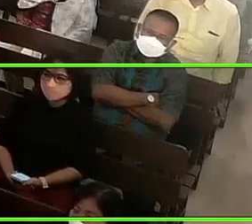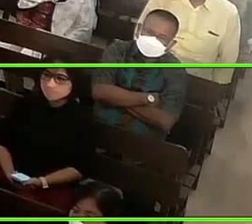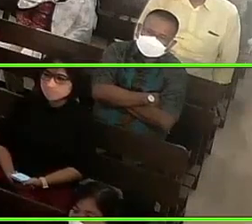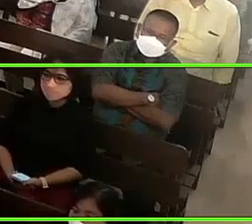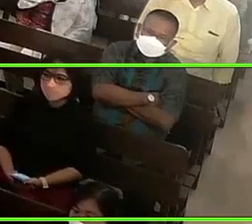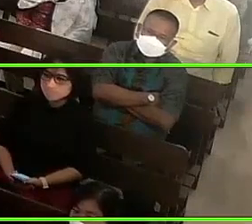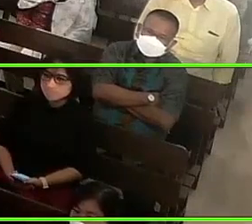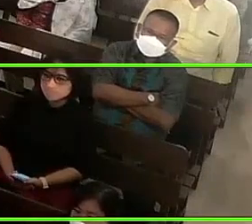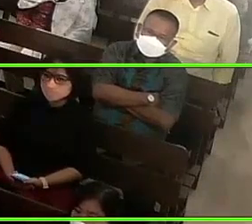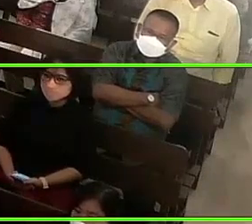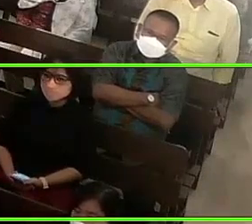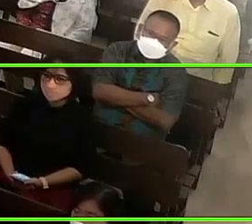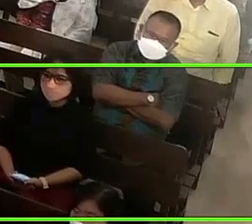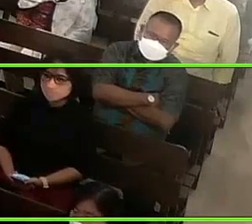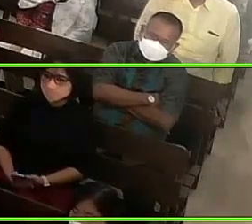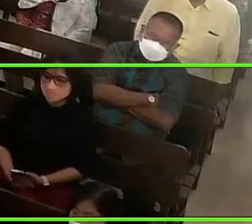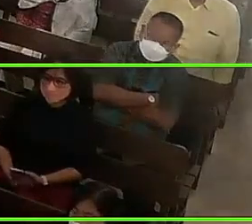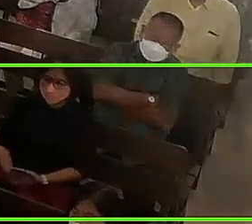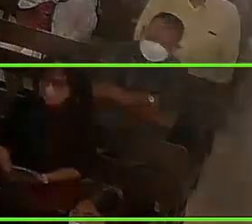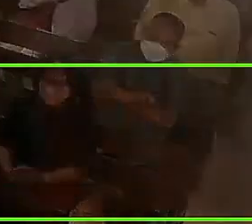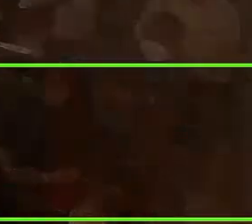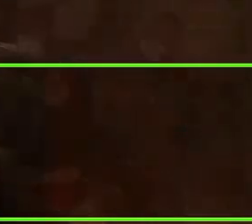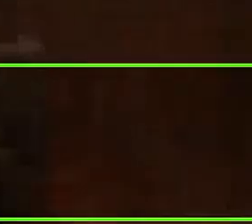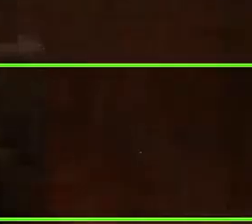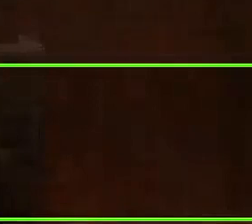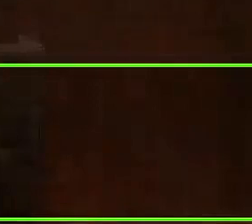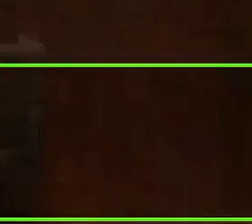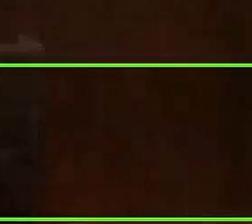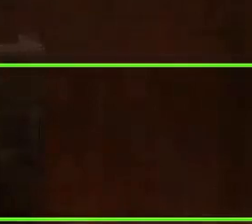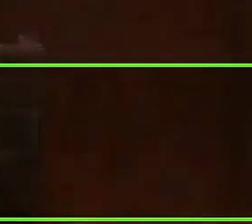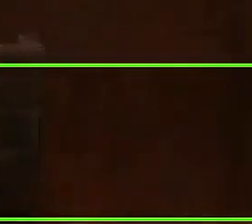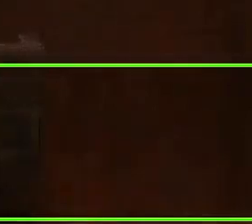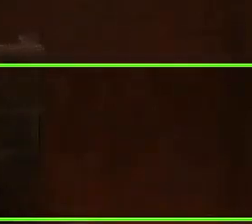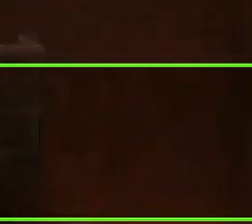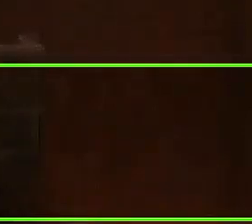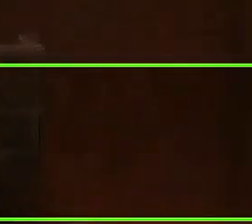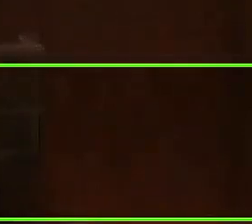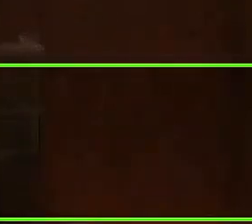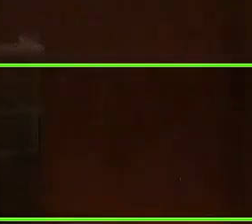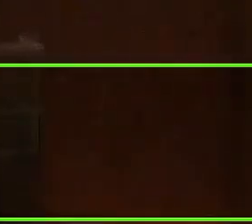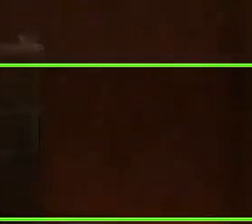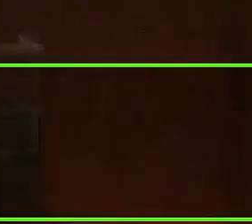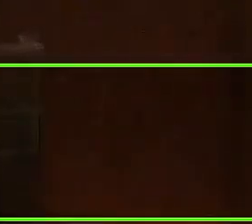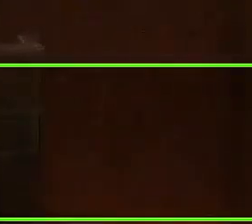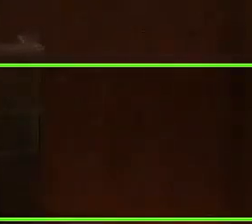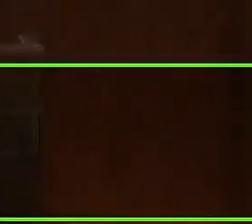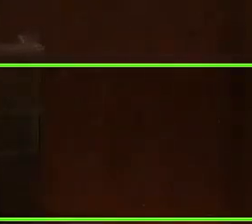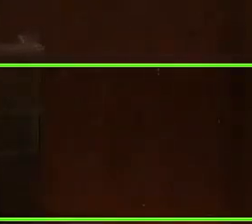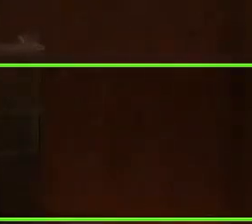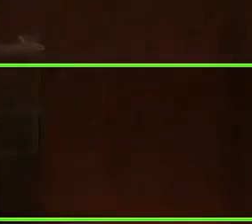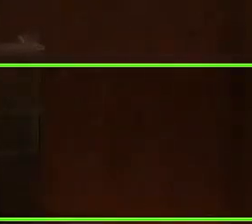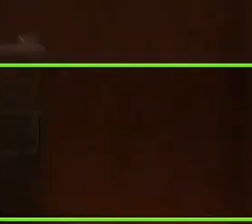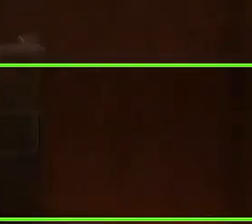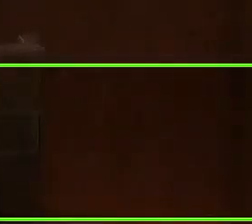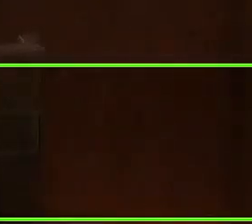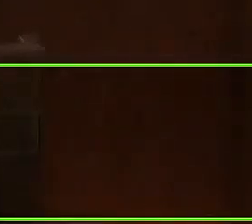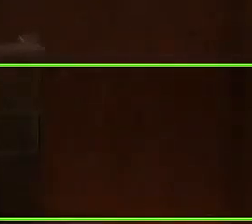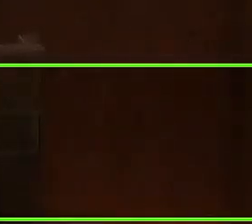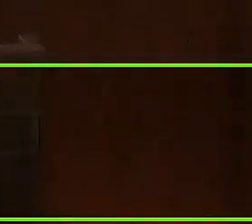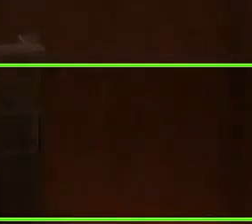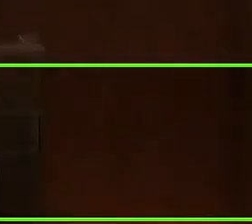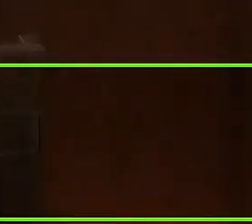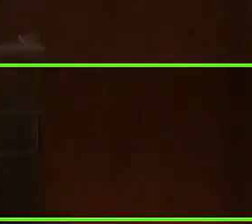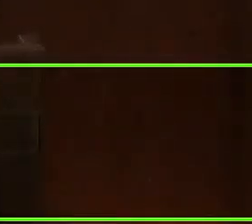Marilah kita menanggapi bacaan pertama dengan mendaraskan Mazmur 66 ayat 1 sampai 9.